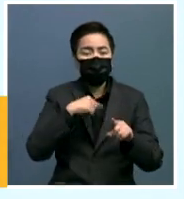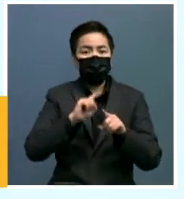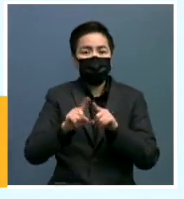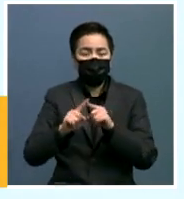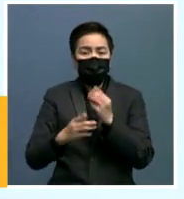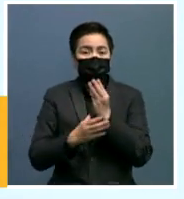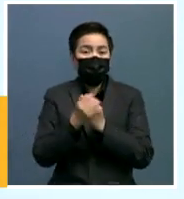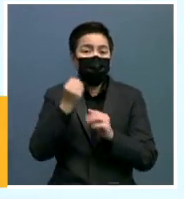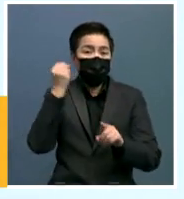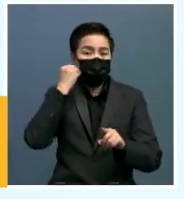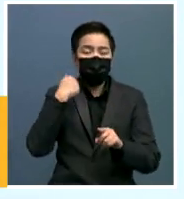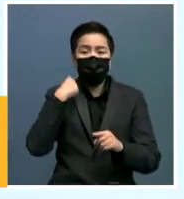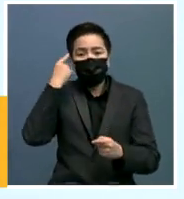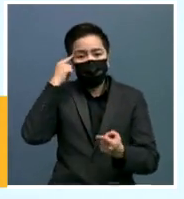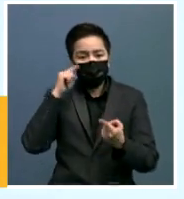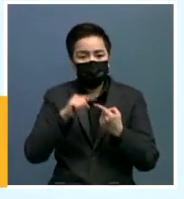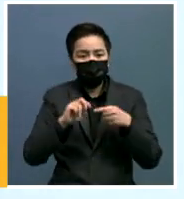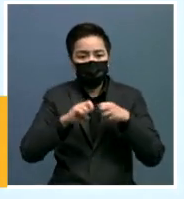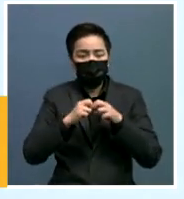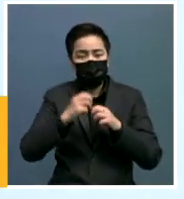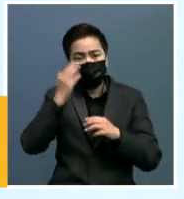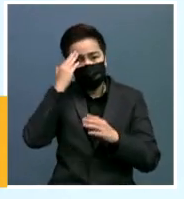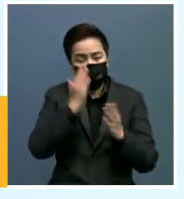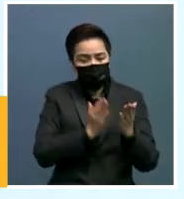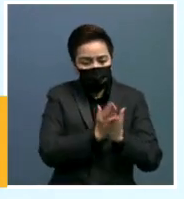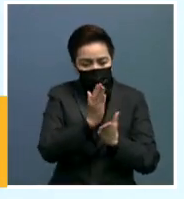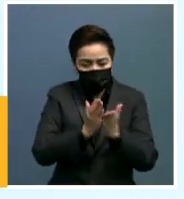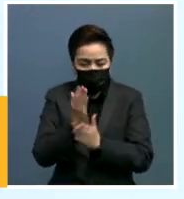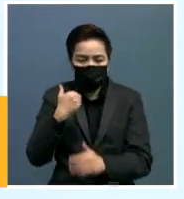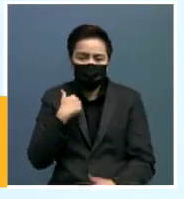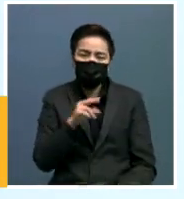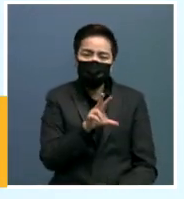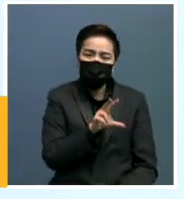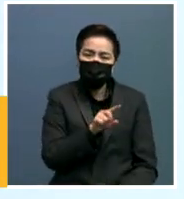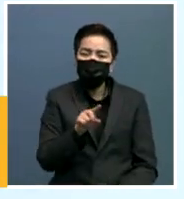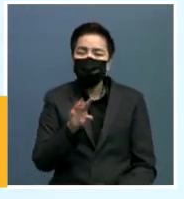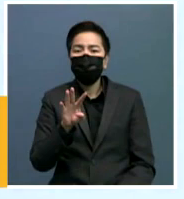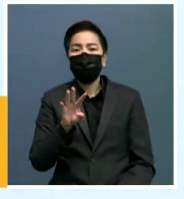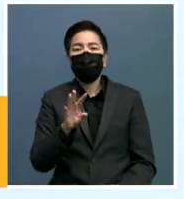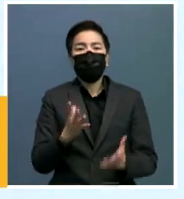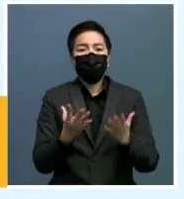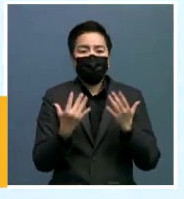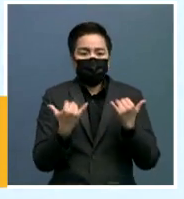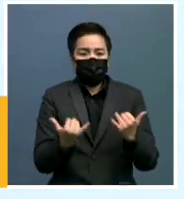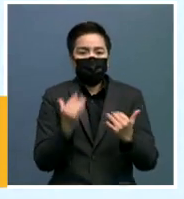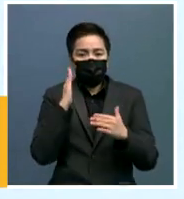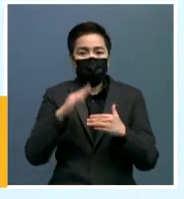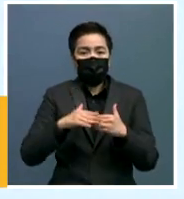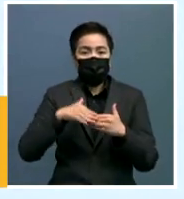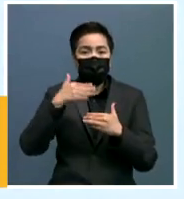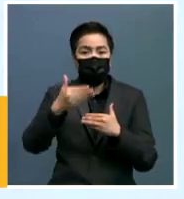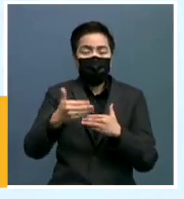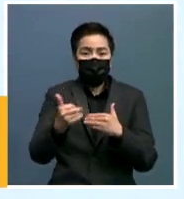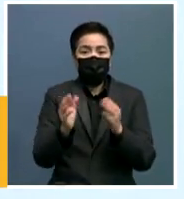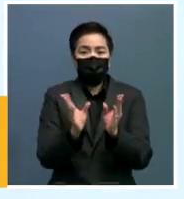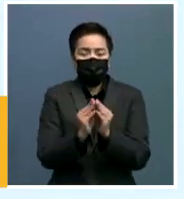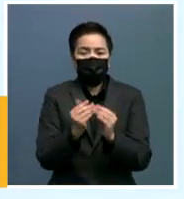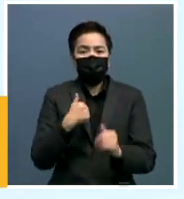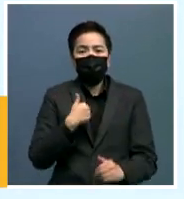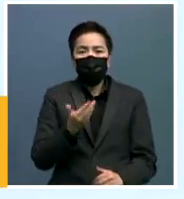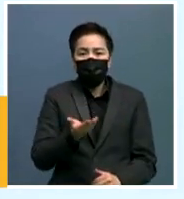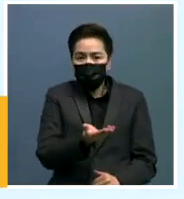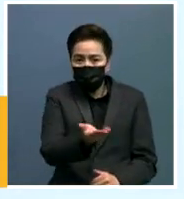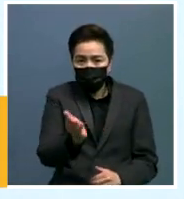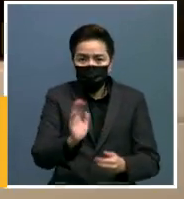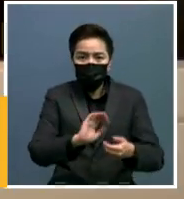ละสัปดาห์ทำให้ผ่านเรื่องเพื่อทราบได้เพียงขอถามเรื่องถึง 4เรื่องเท่านั้นซึ่งในสมัยที่จะเกิดขึ้นนี้นะครับต้นขอ